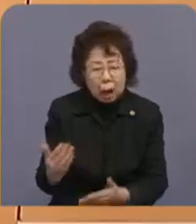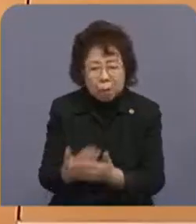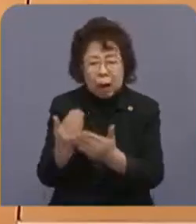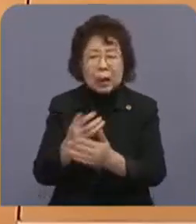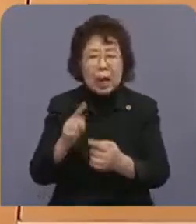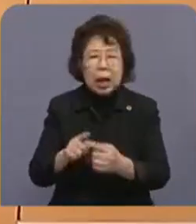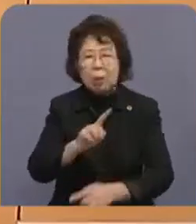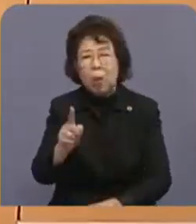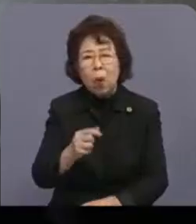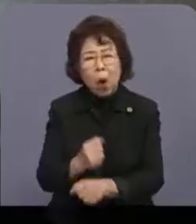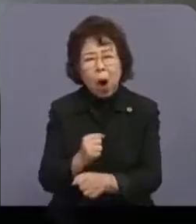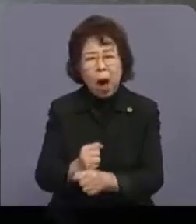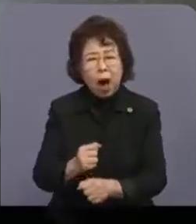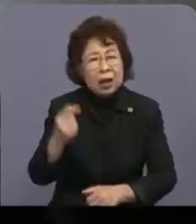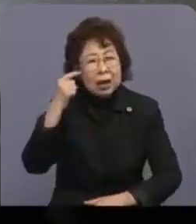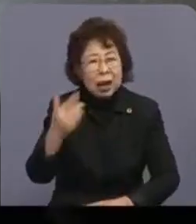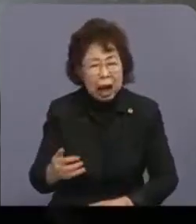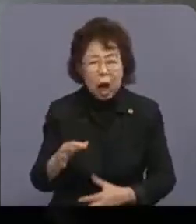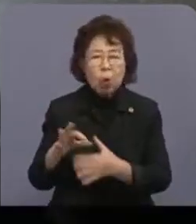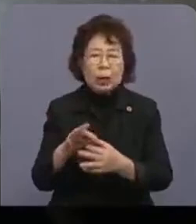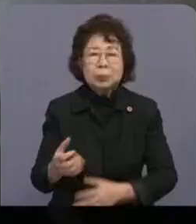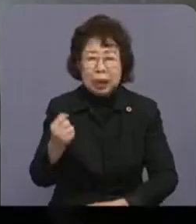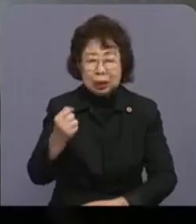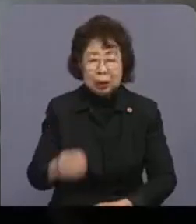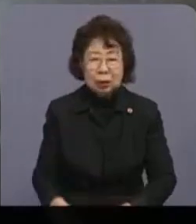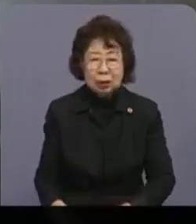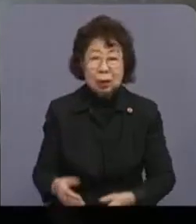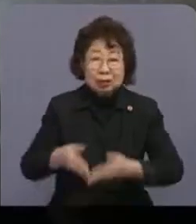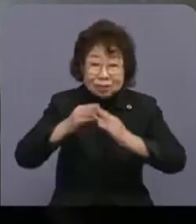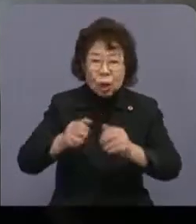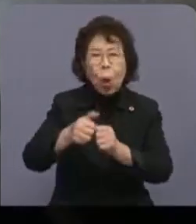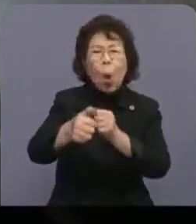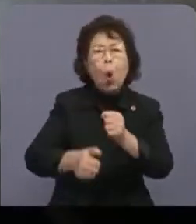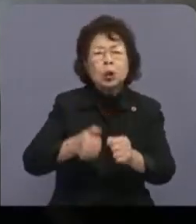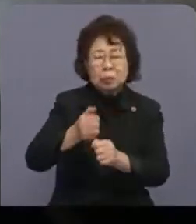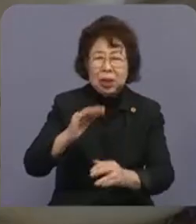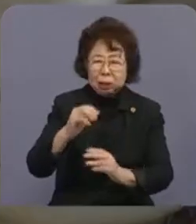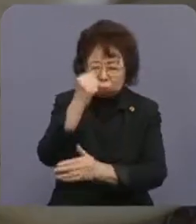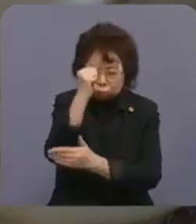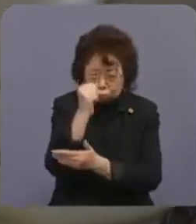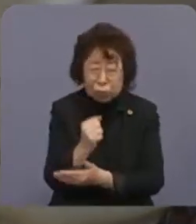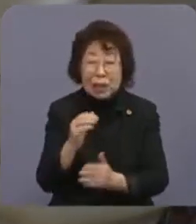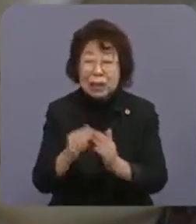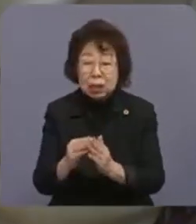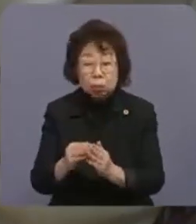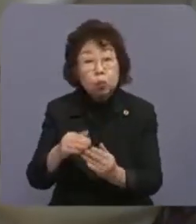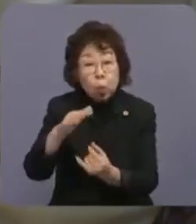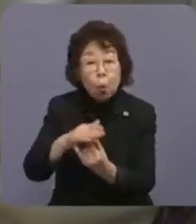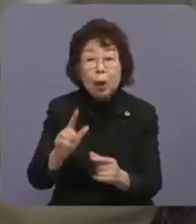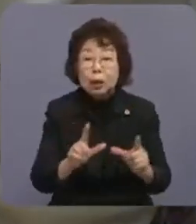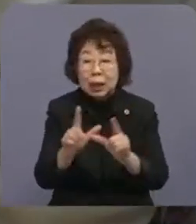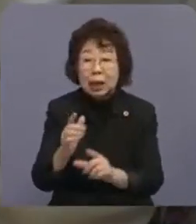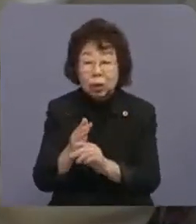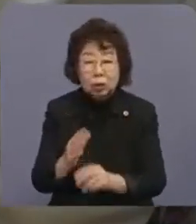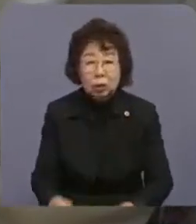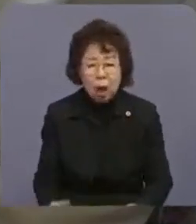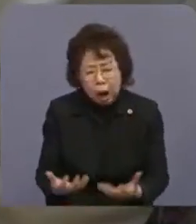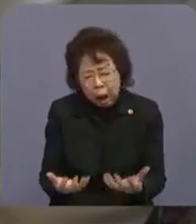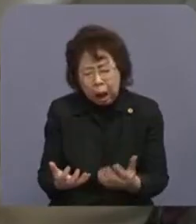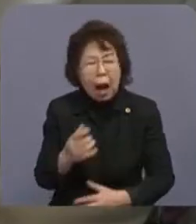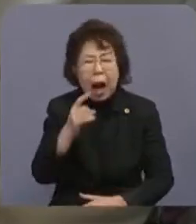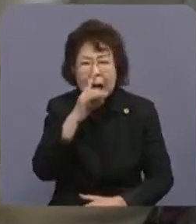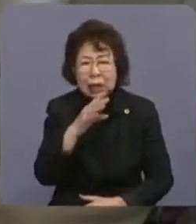관심을 가지고 지은 지 50년 된 이 낡은 주택에도 아이들이 삽니다. 난방이 안